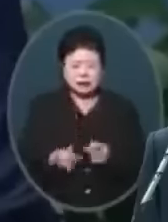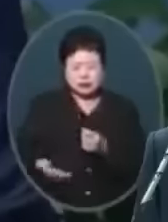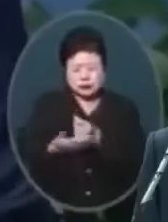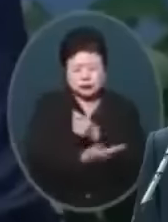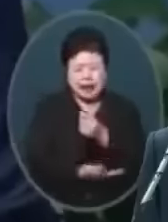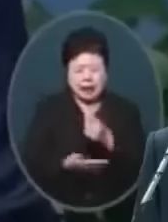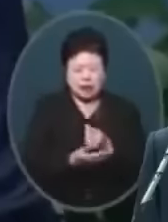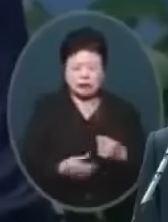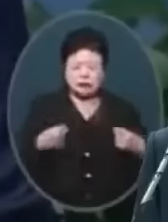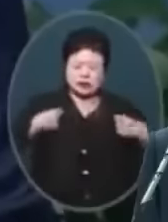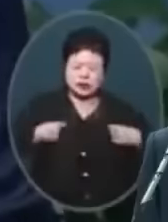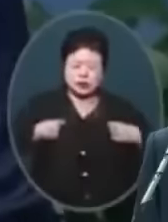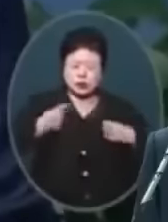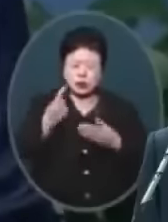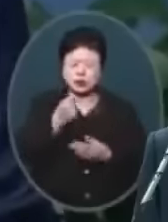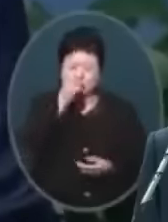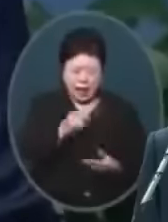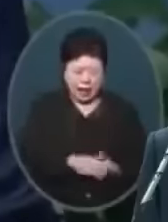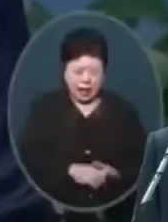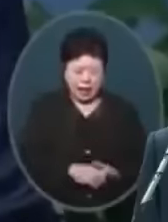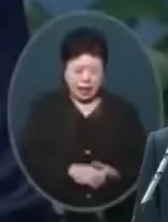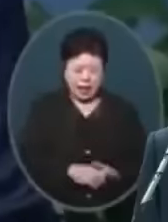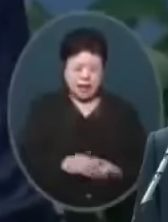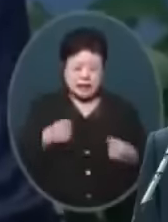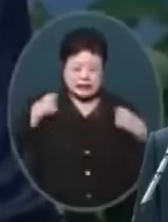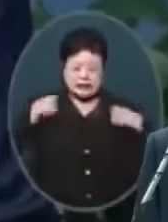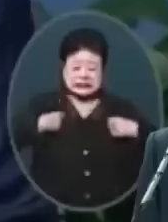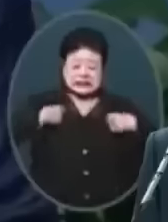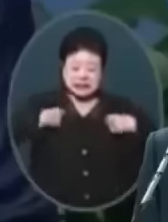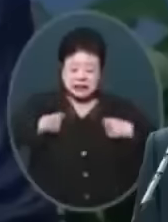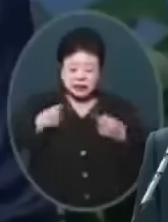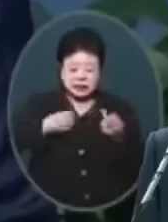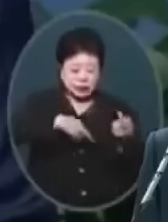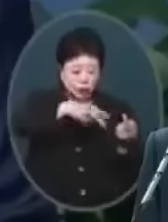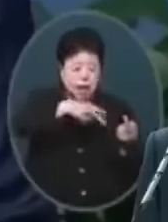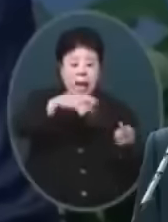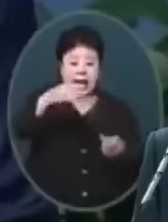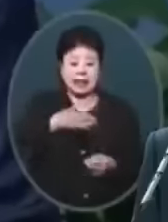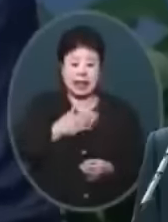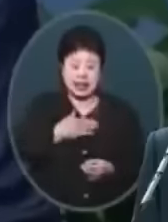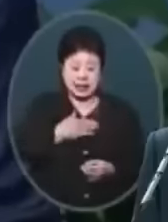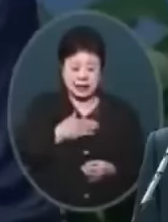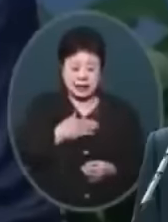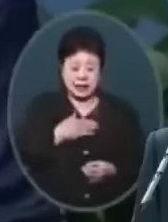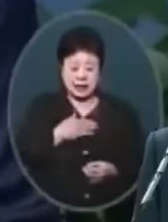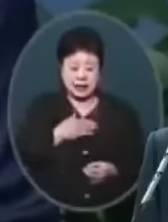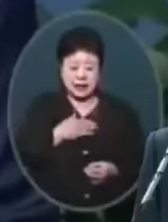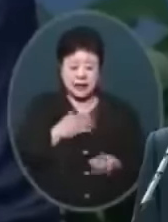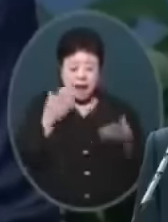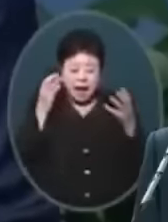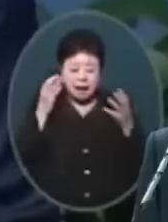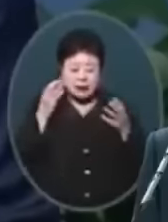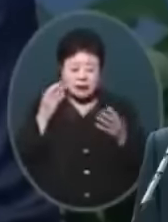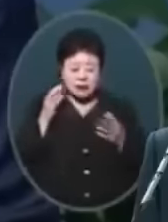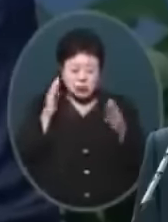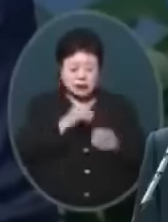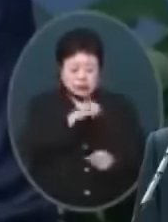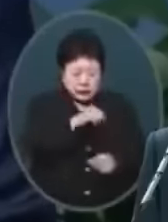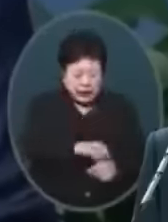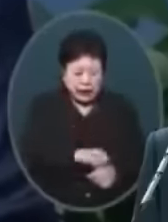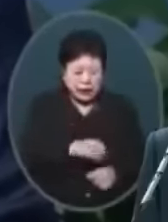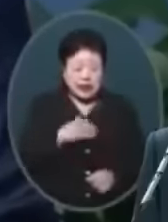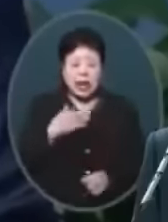좋아합니다. 그러므로 지게를 짊어지고 산으로 갑니다. 애들이 공부를 잘하는 것처럼 나는 나무를